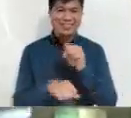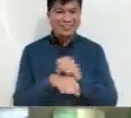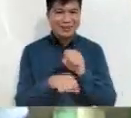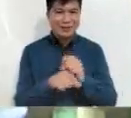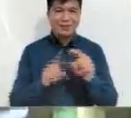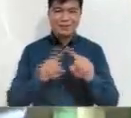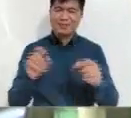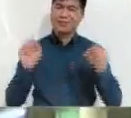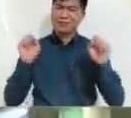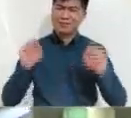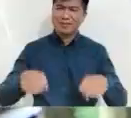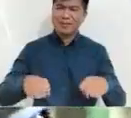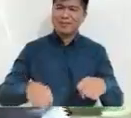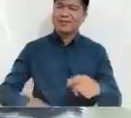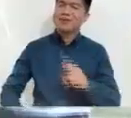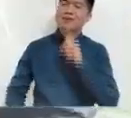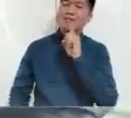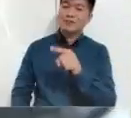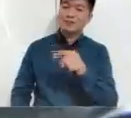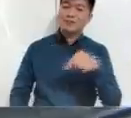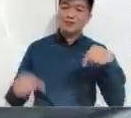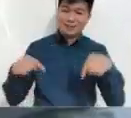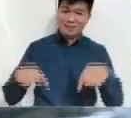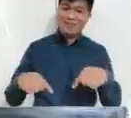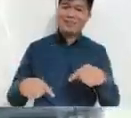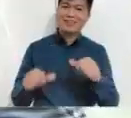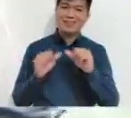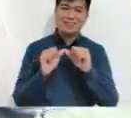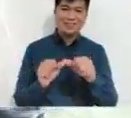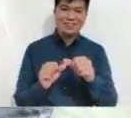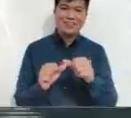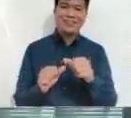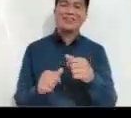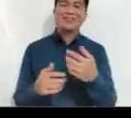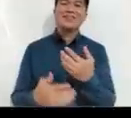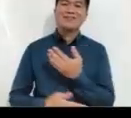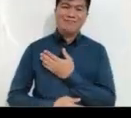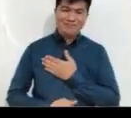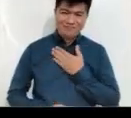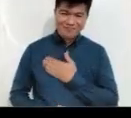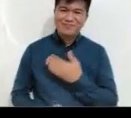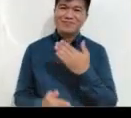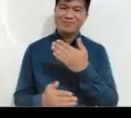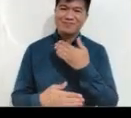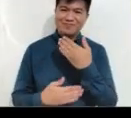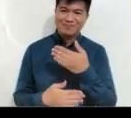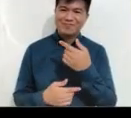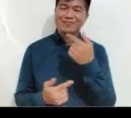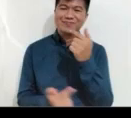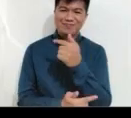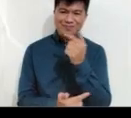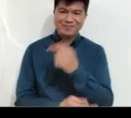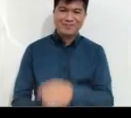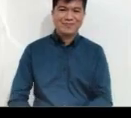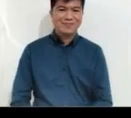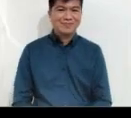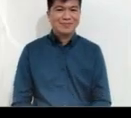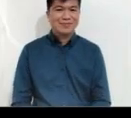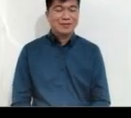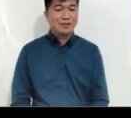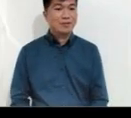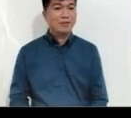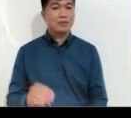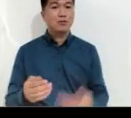talaga, gusto ko nagpapatawa. Gusto ko nagpapatawa. Panibagong blessing naman ito para kay Uge, na bukod